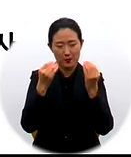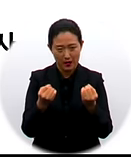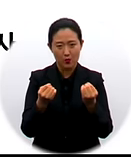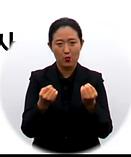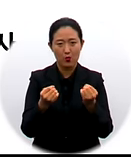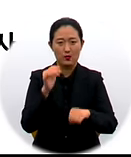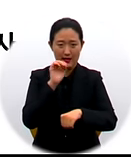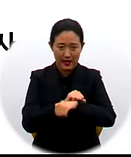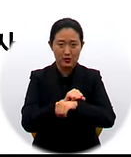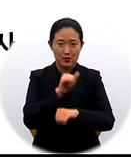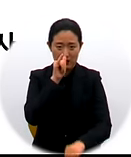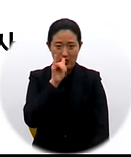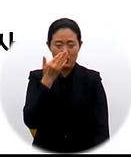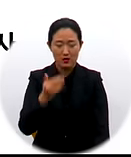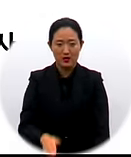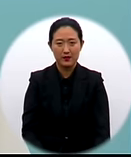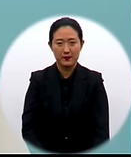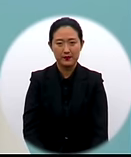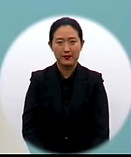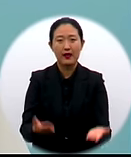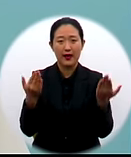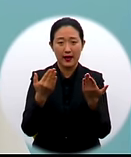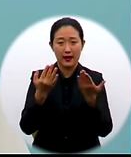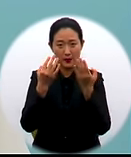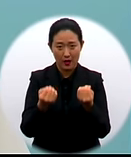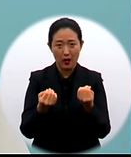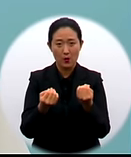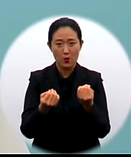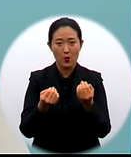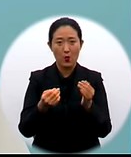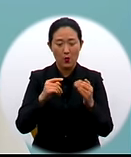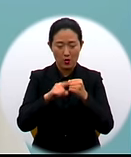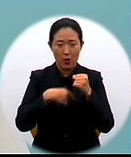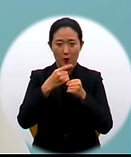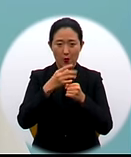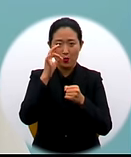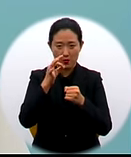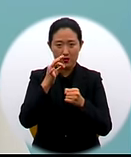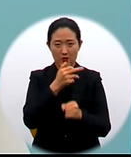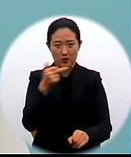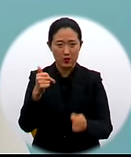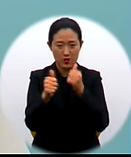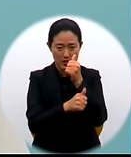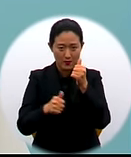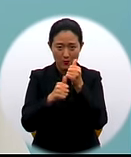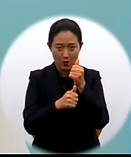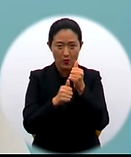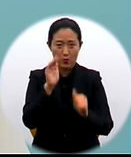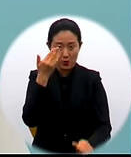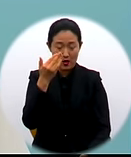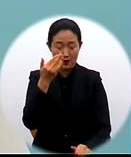것도 있어야 하기 때문에 연봉이 높아요. 일이 높고 힘들수록 연봉은 높을 수밖에 없습니다. 그래서 이 가운데 카드가 임원이고 요 가운데